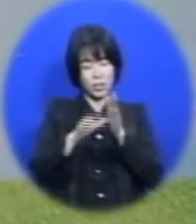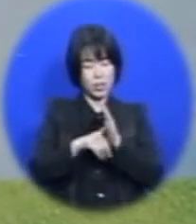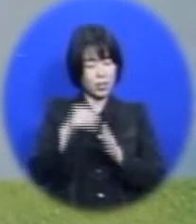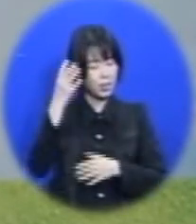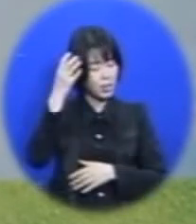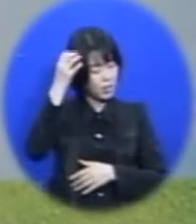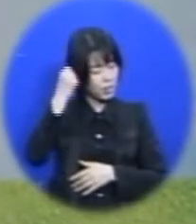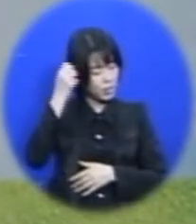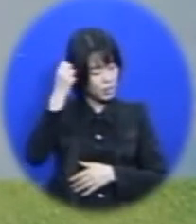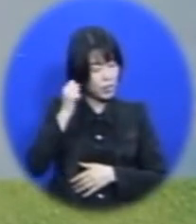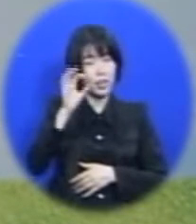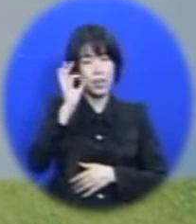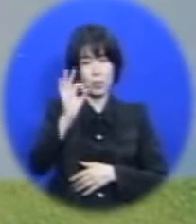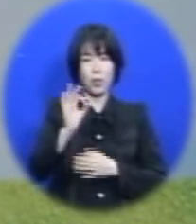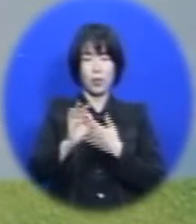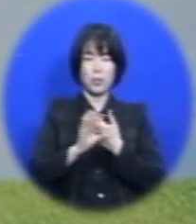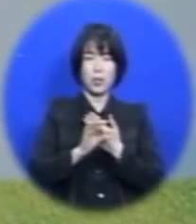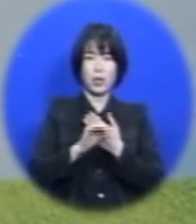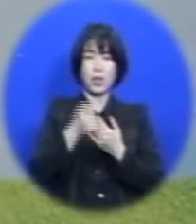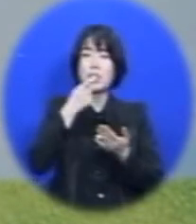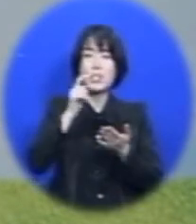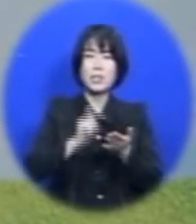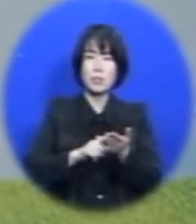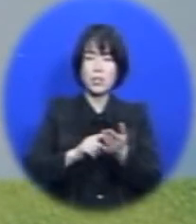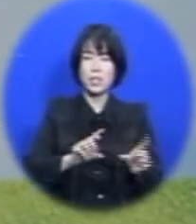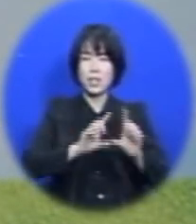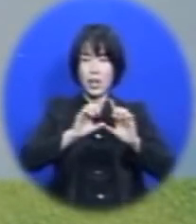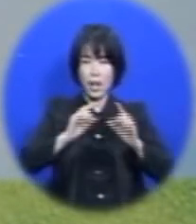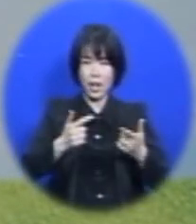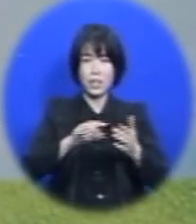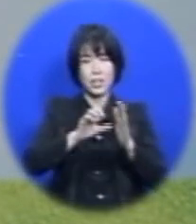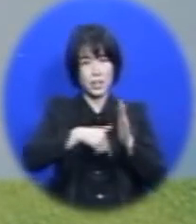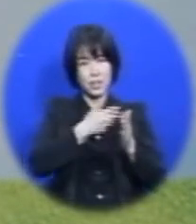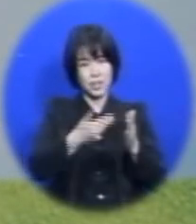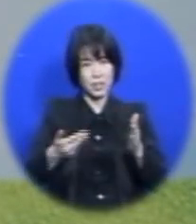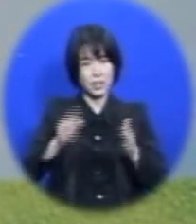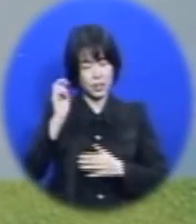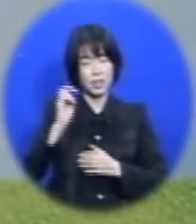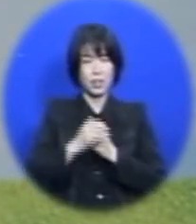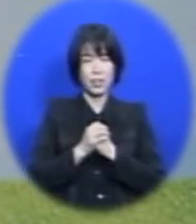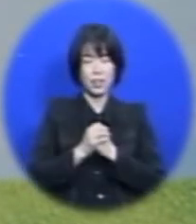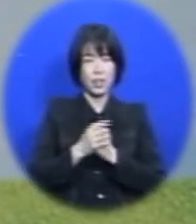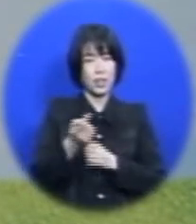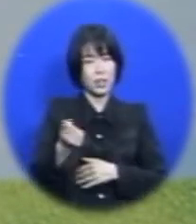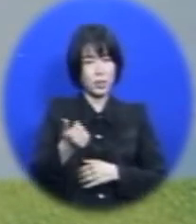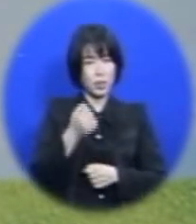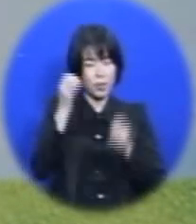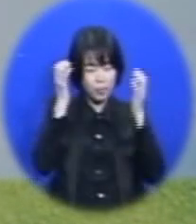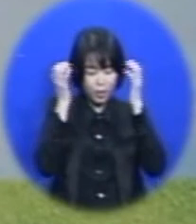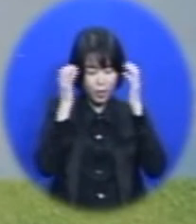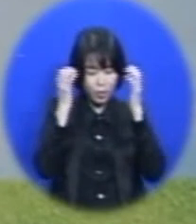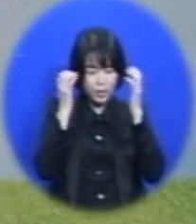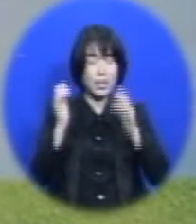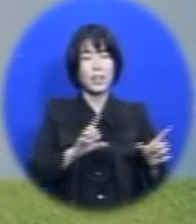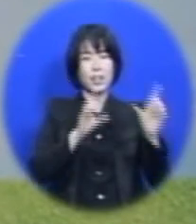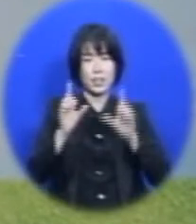기억해 보면 쉽지 않은 세월을 살았던 것 같아요. 좀 고생스러운 세월을 살았던